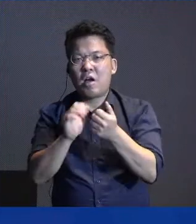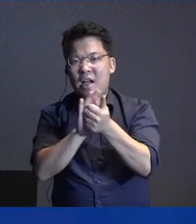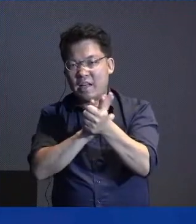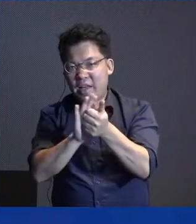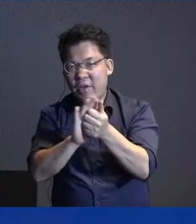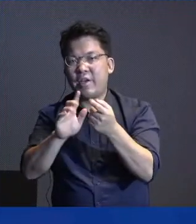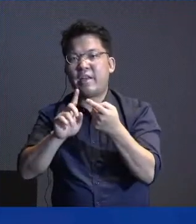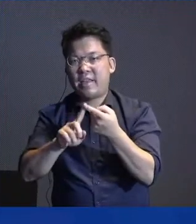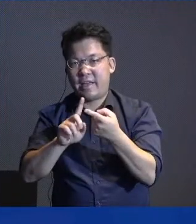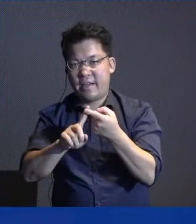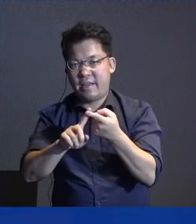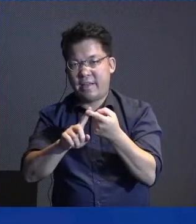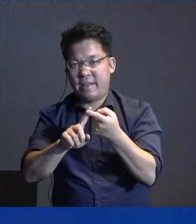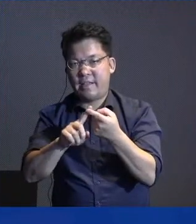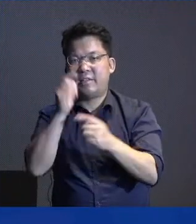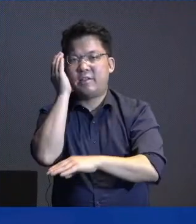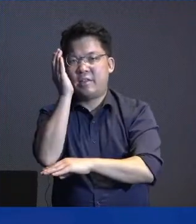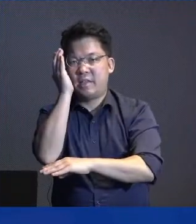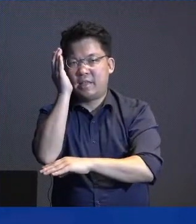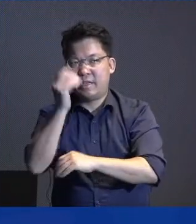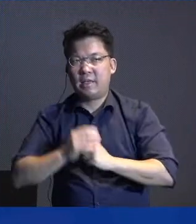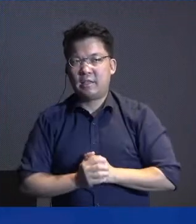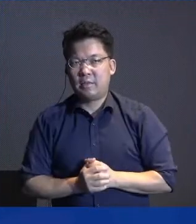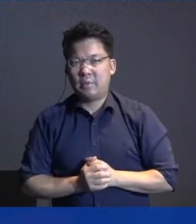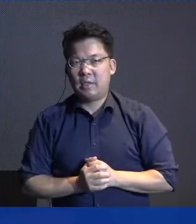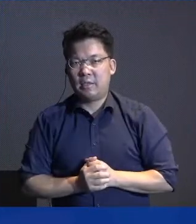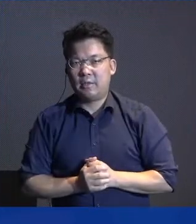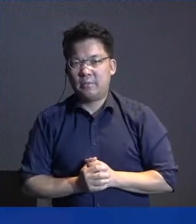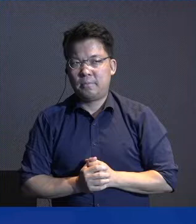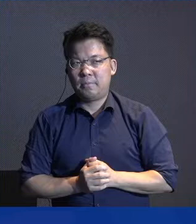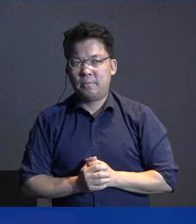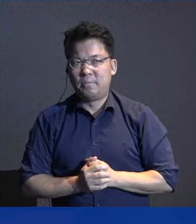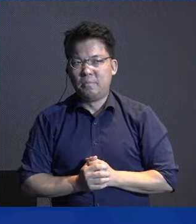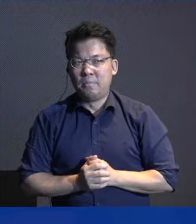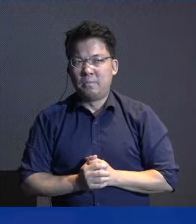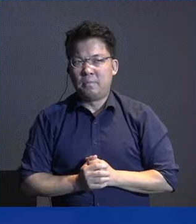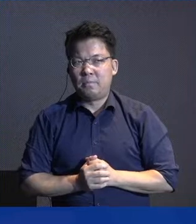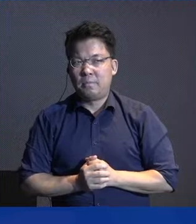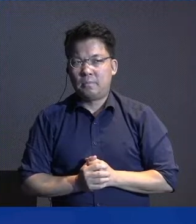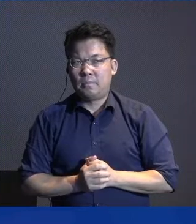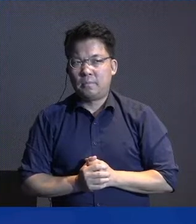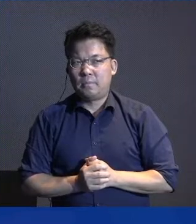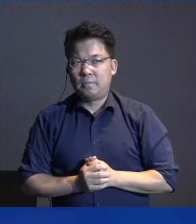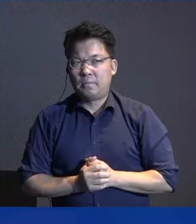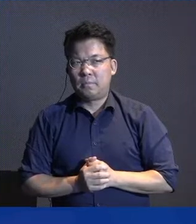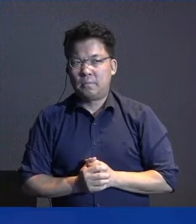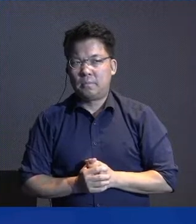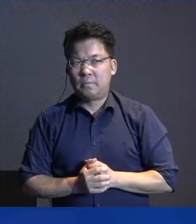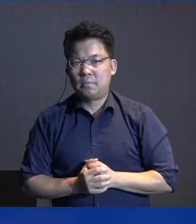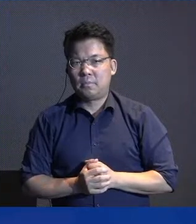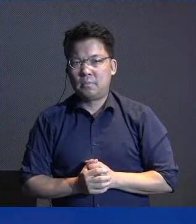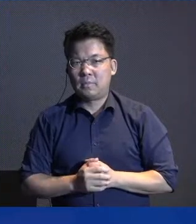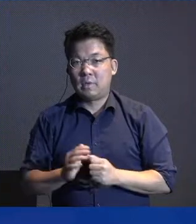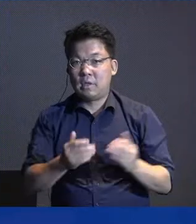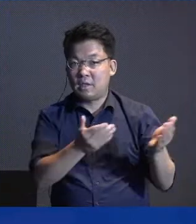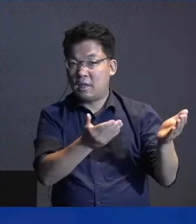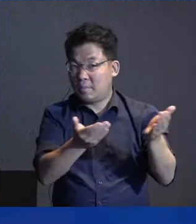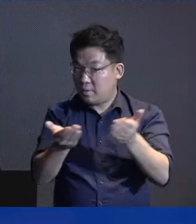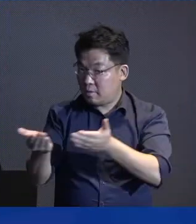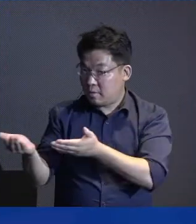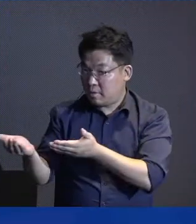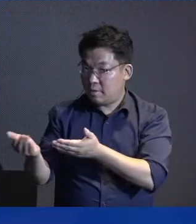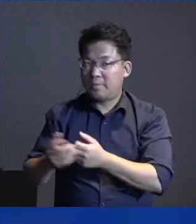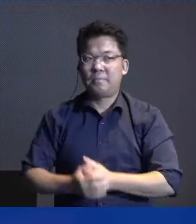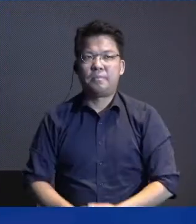ado, let's welcome the first presenter, Dr. Debanjan Banerjee. Dr. Banerjee. 디반잔 바너지 박사님 모셔보도록